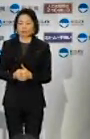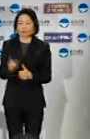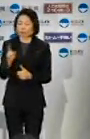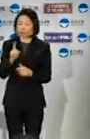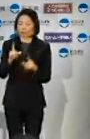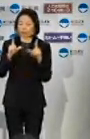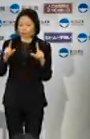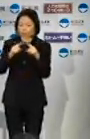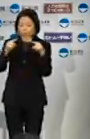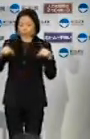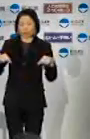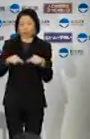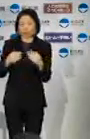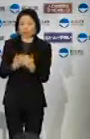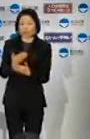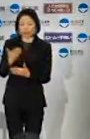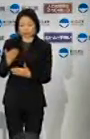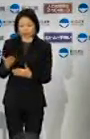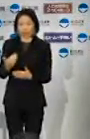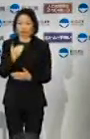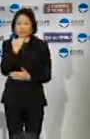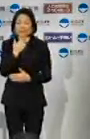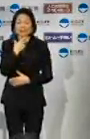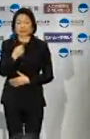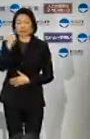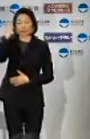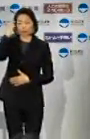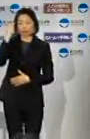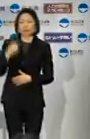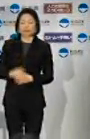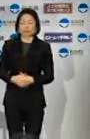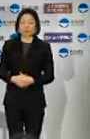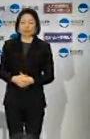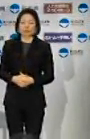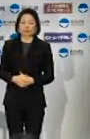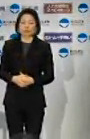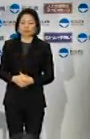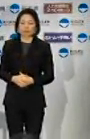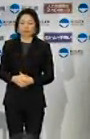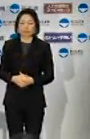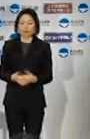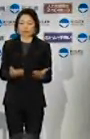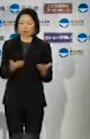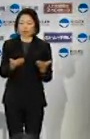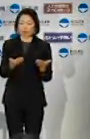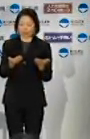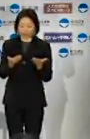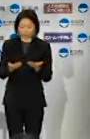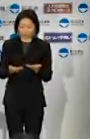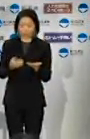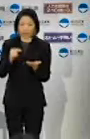報告書になるのか、そこはちょっとお待ちしたいと思いますが、いただいた上で、